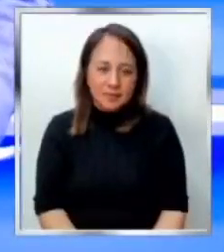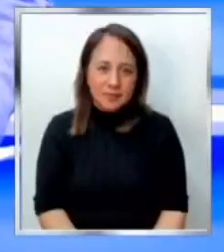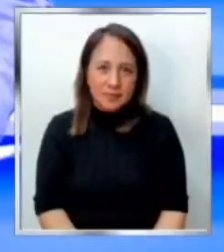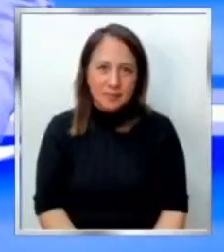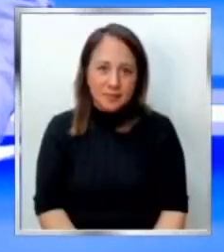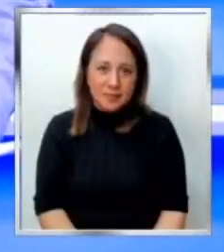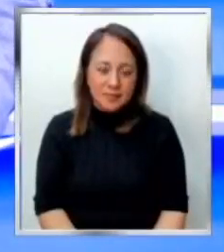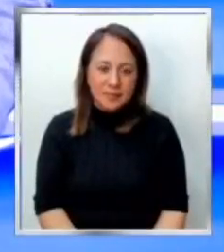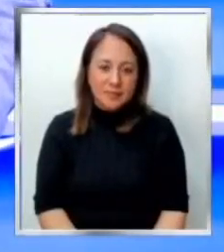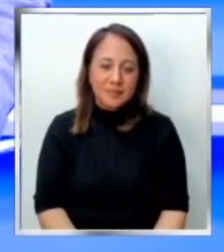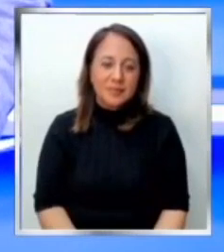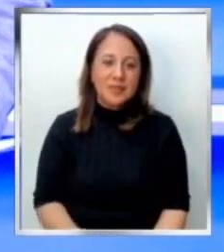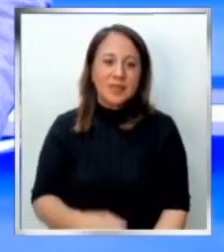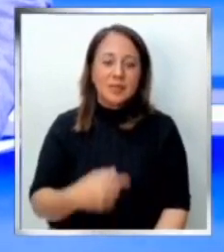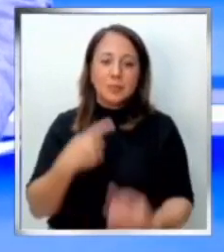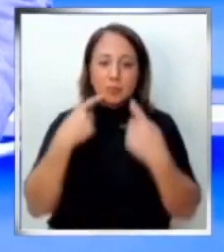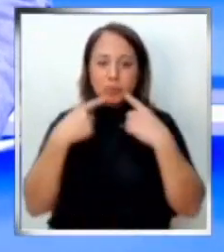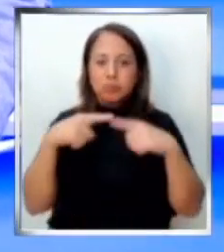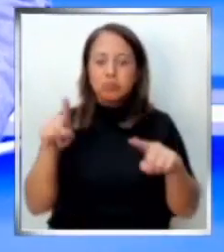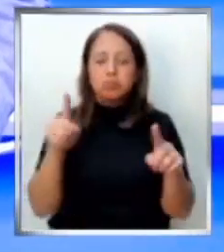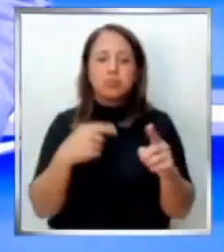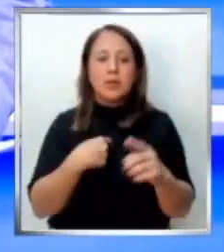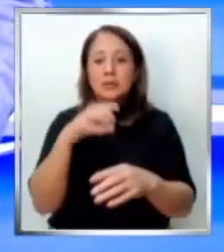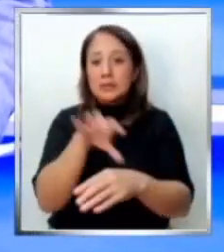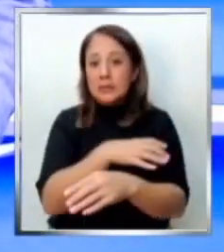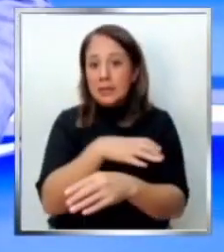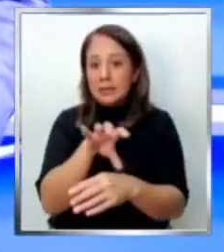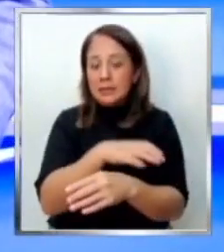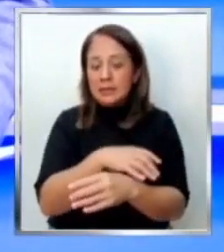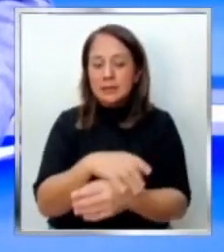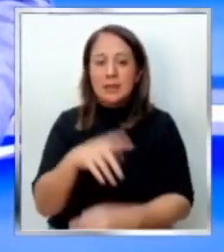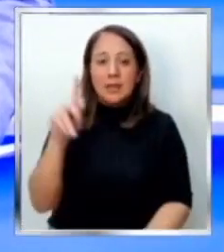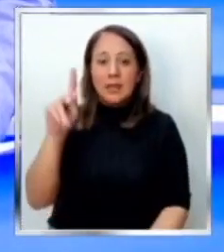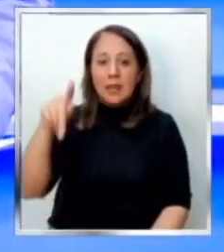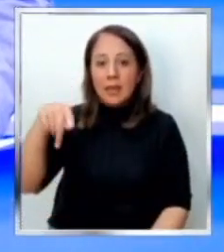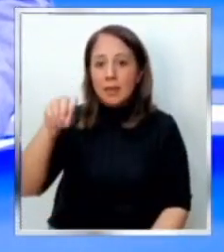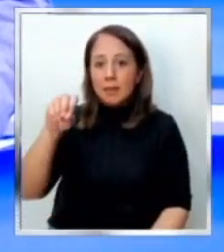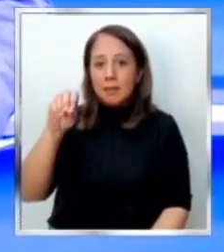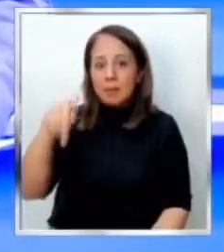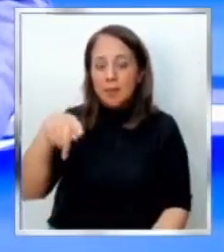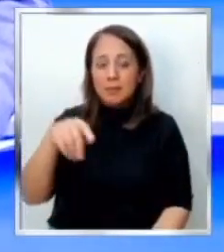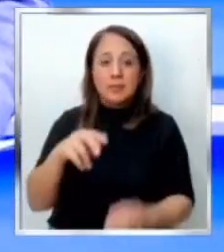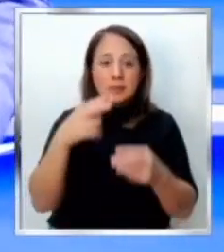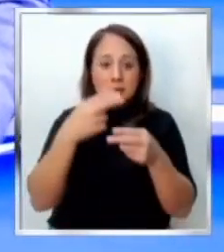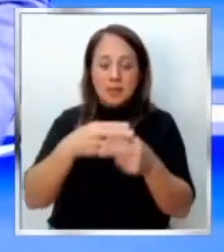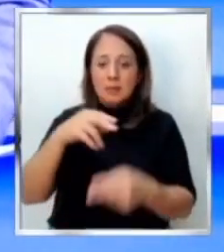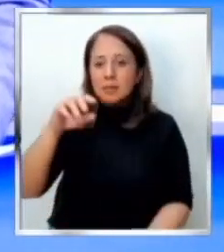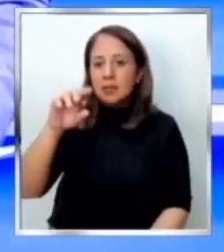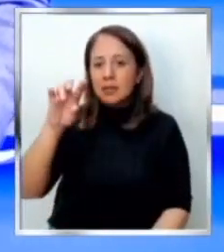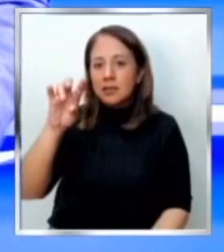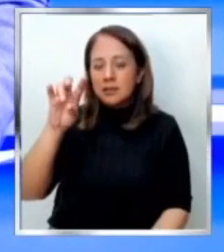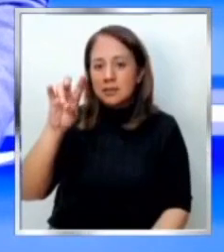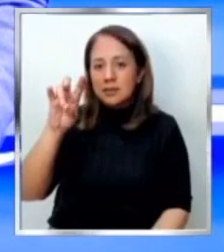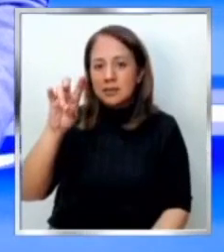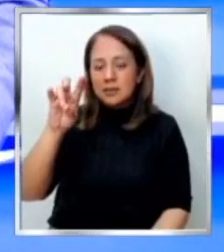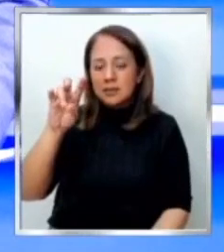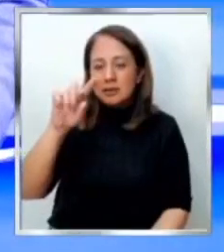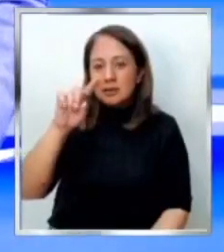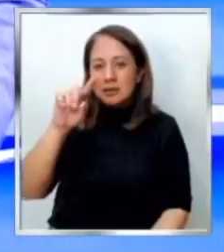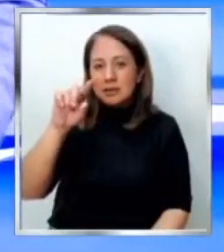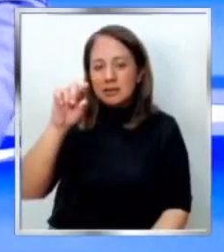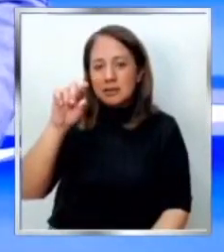Successful ang first night ng Bida Sun concert sa Manila ng K-pop group na 17. Ang isa sa mga nag-enjoy sa concert, si Miss